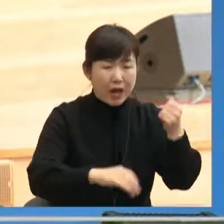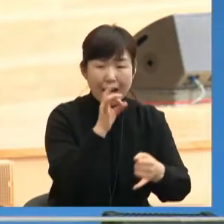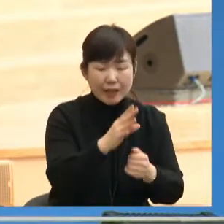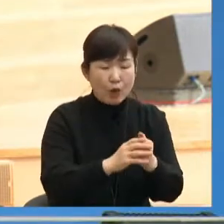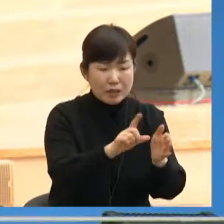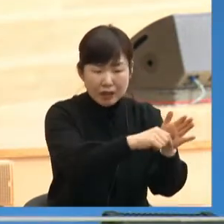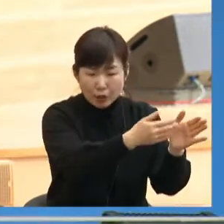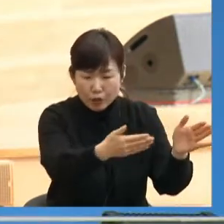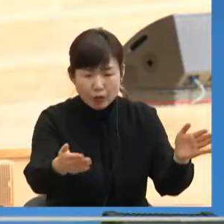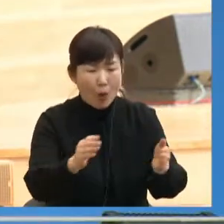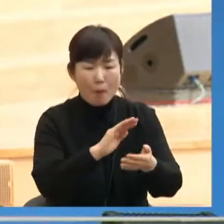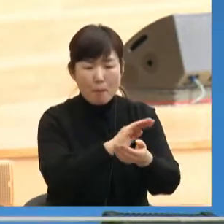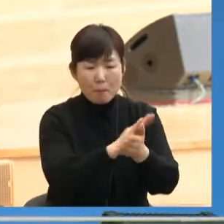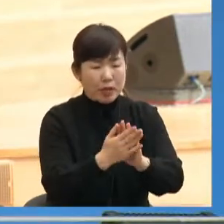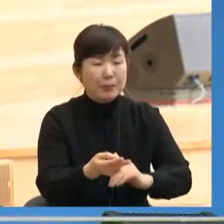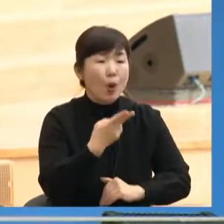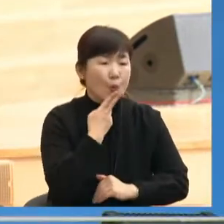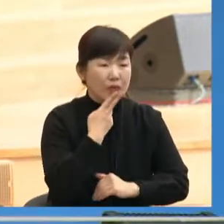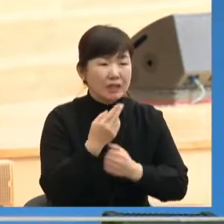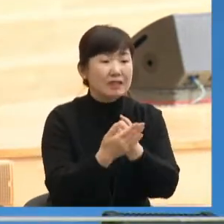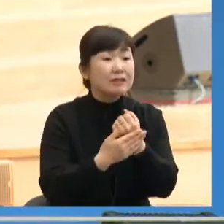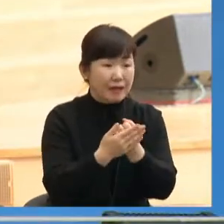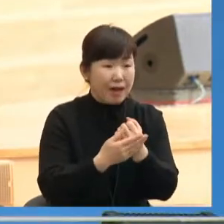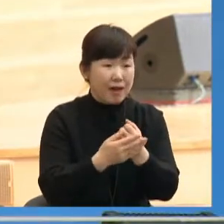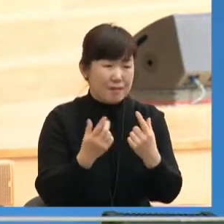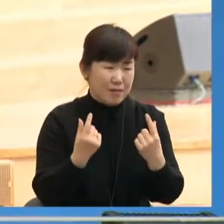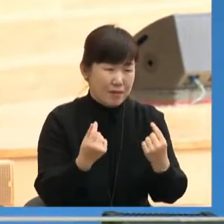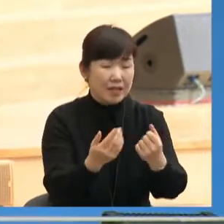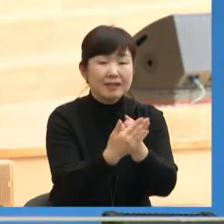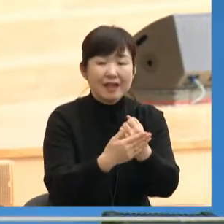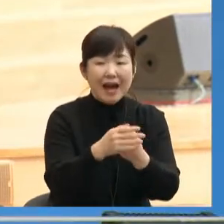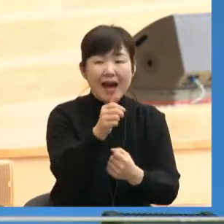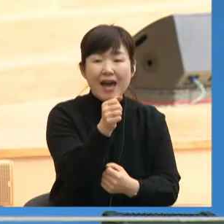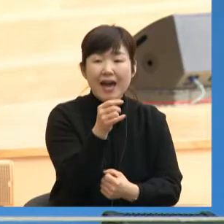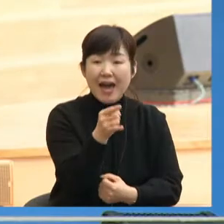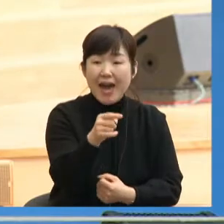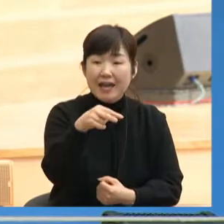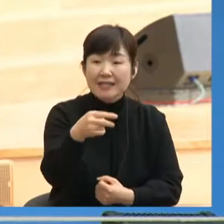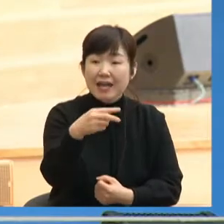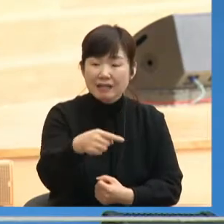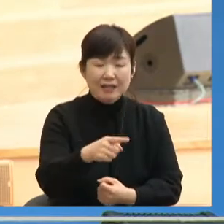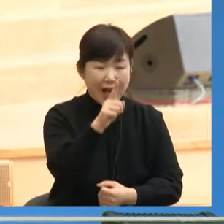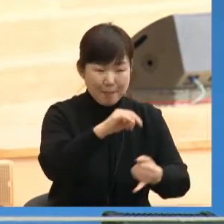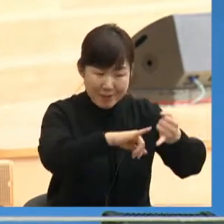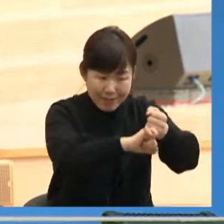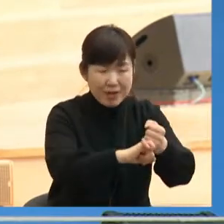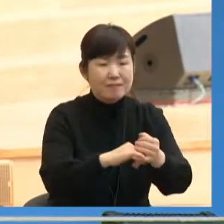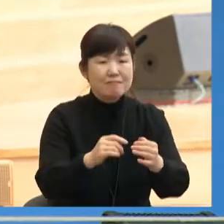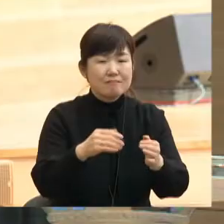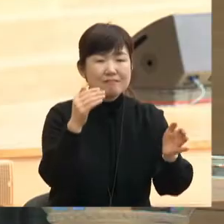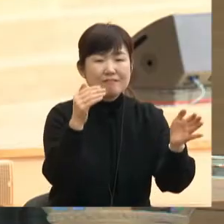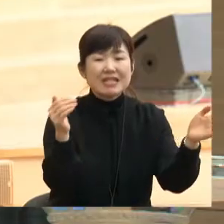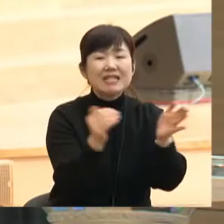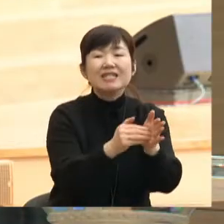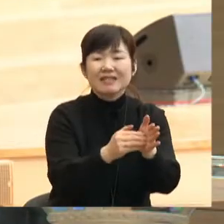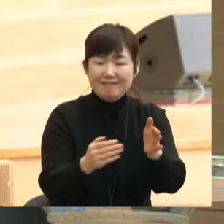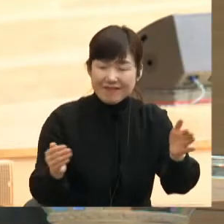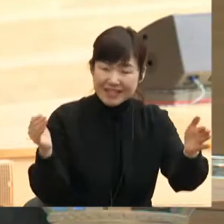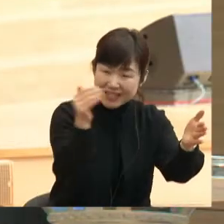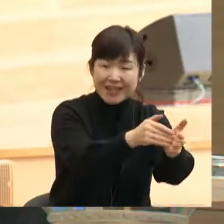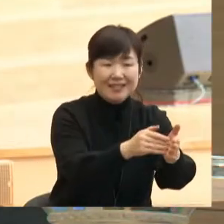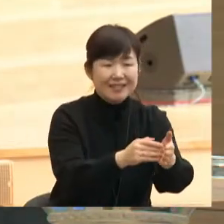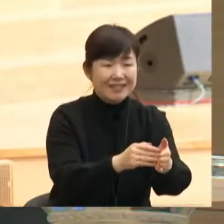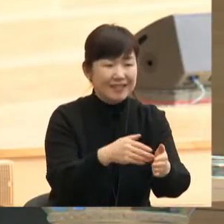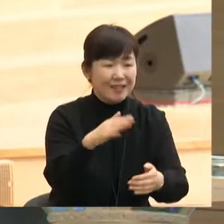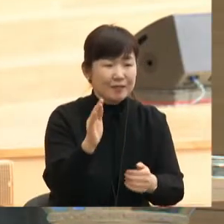흘러도 변하지 않는 은혜가 뭐냐? 바로 헤세드예요. 헤세드는 한 번 맺으면 끝까지 가는 은혜예요. 여러분, 둘째는